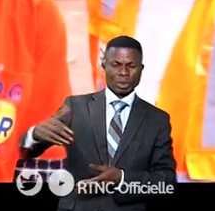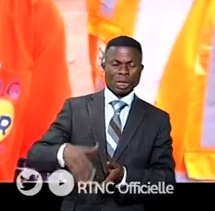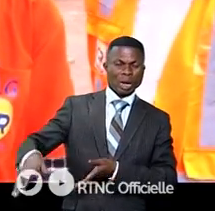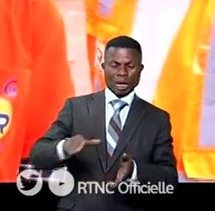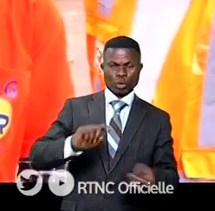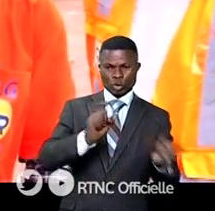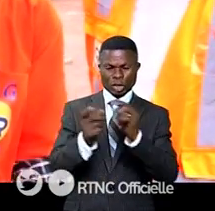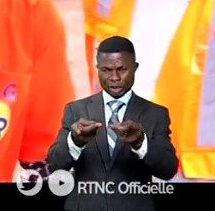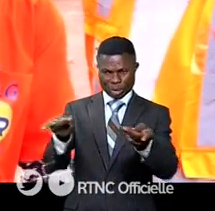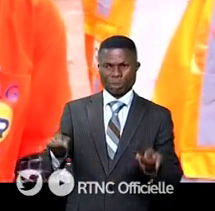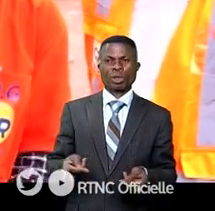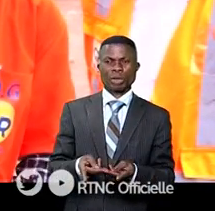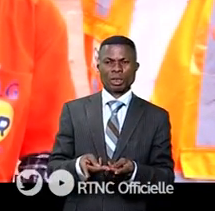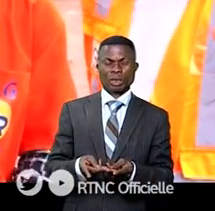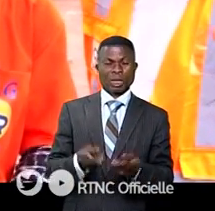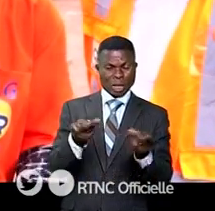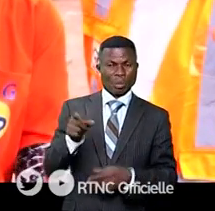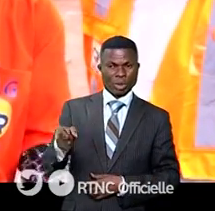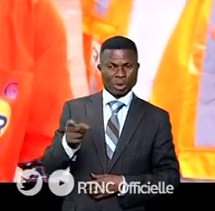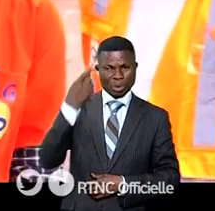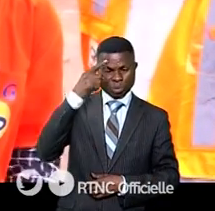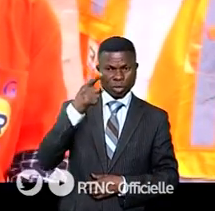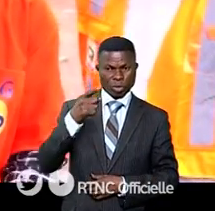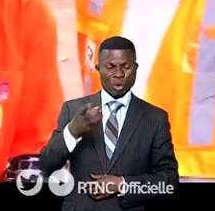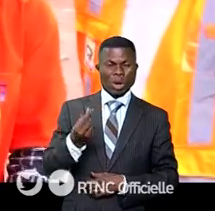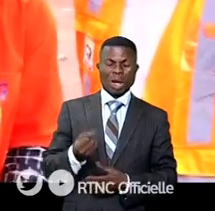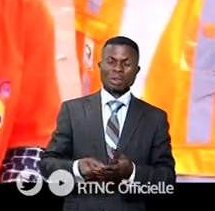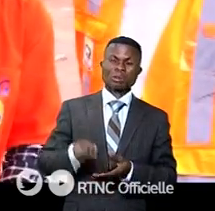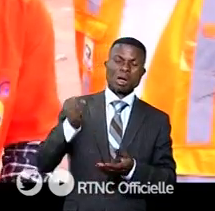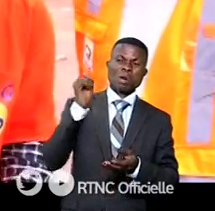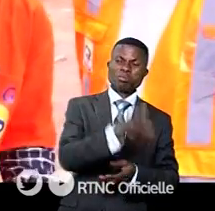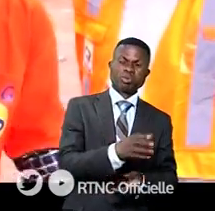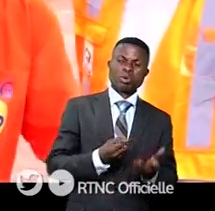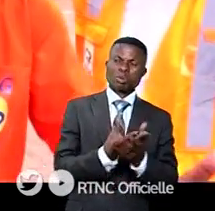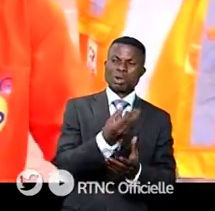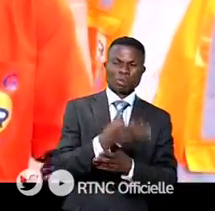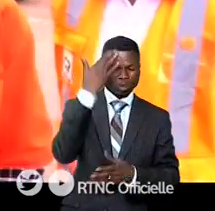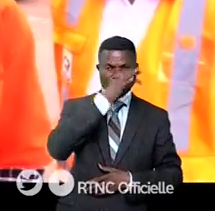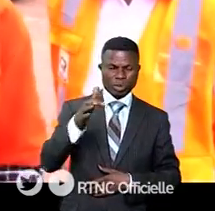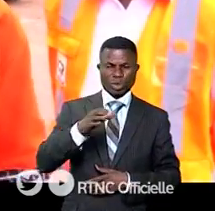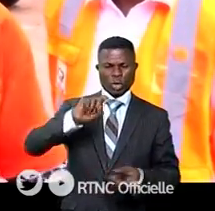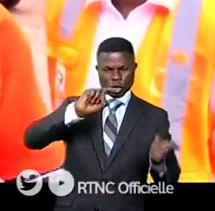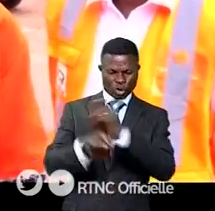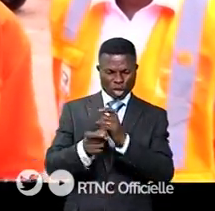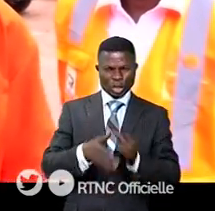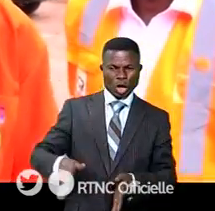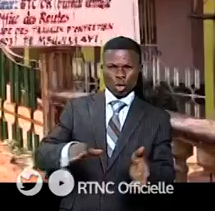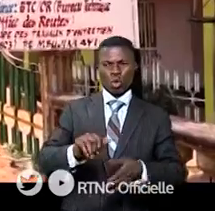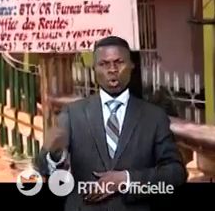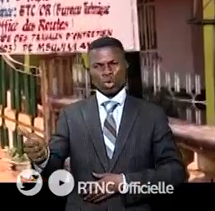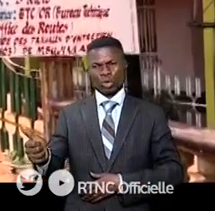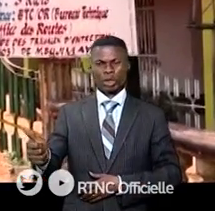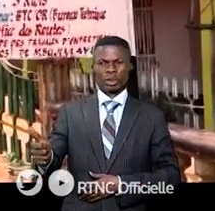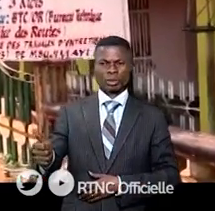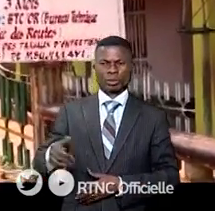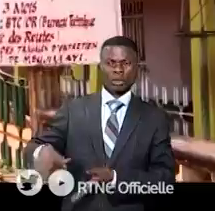route. Et à cet endroit-là, au lieu d'aller jeter l'argent dans le trou, on va essayer de créer une déviation pour faire ça.